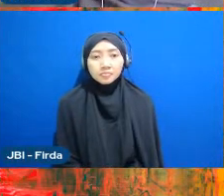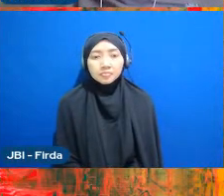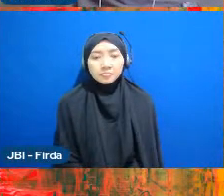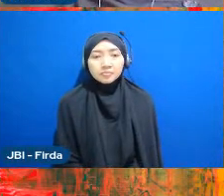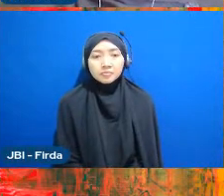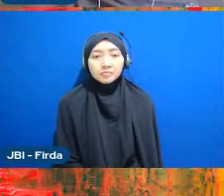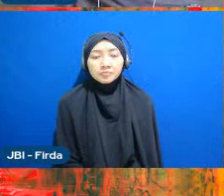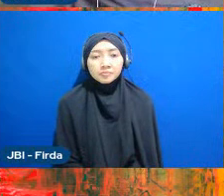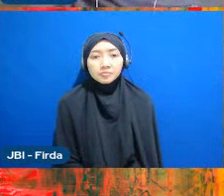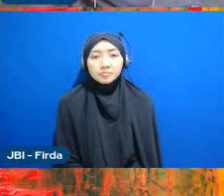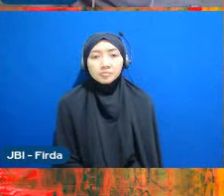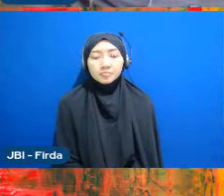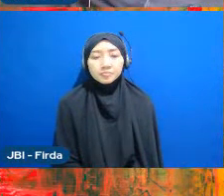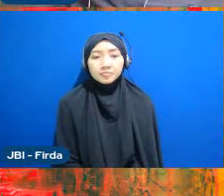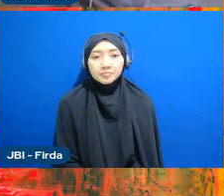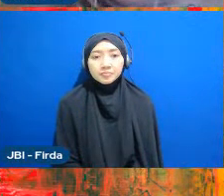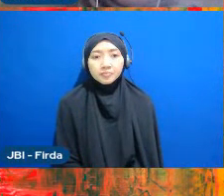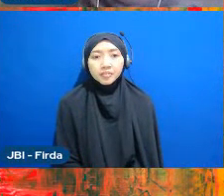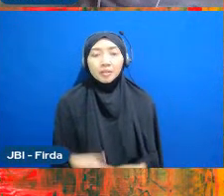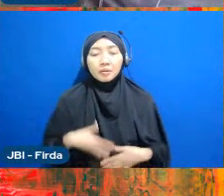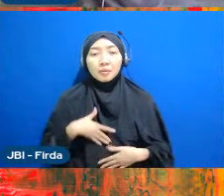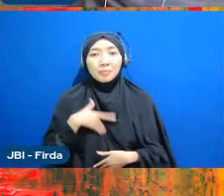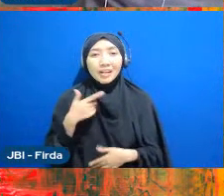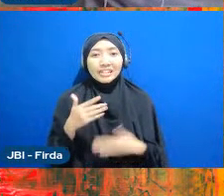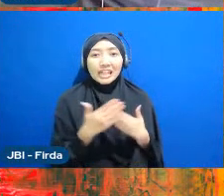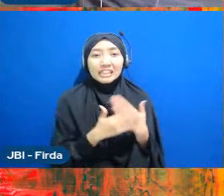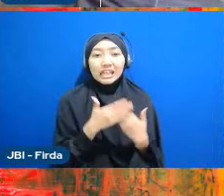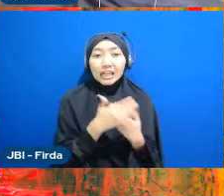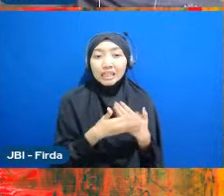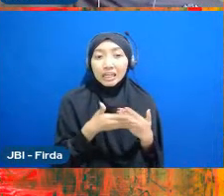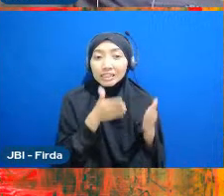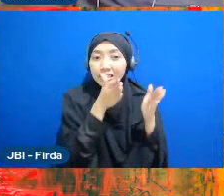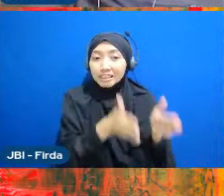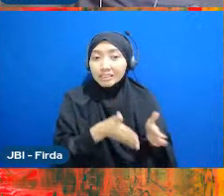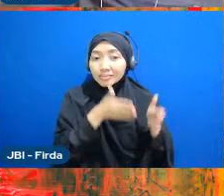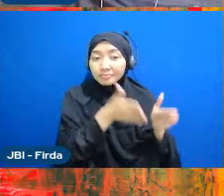Oke, nah ini ada juga perasaan sayang ya, sayang karena